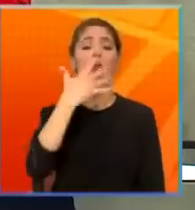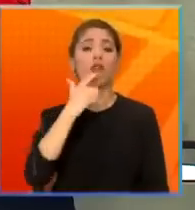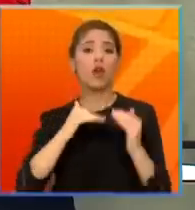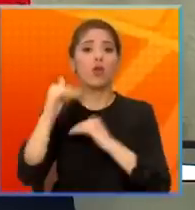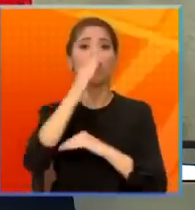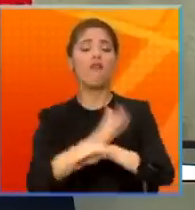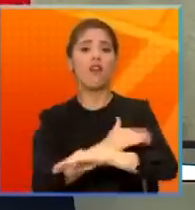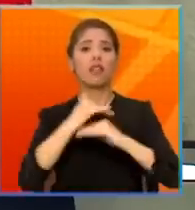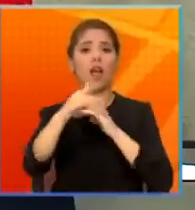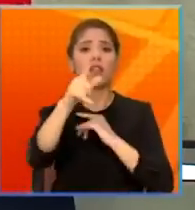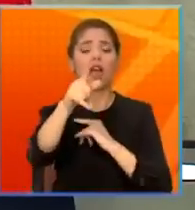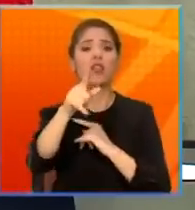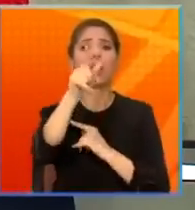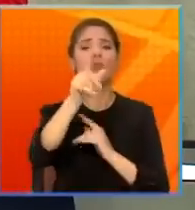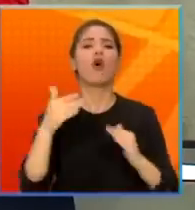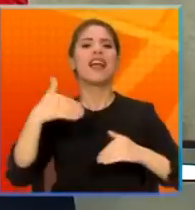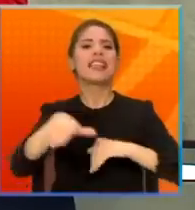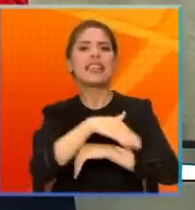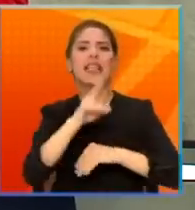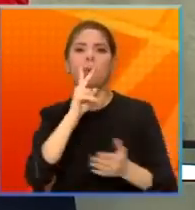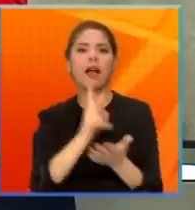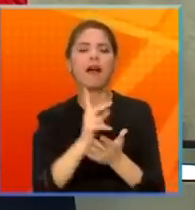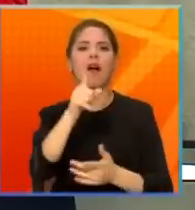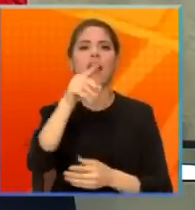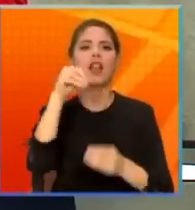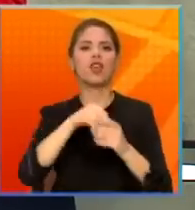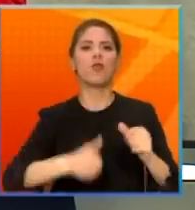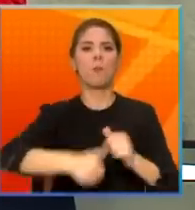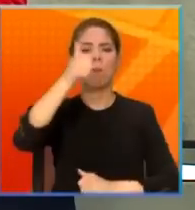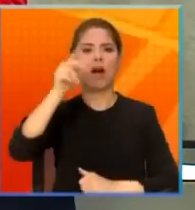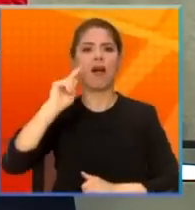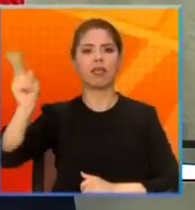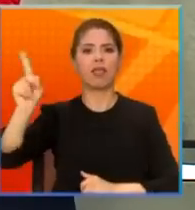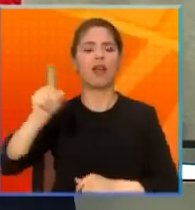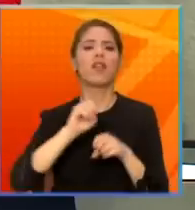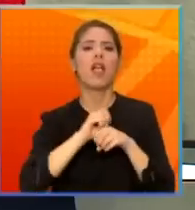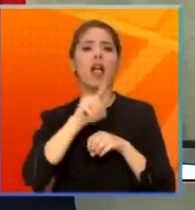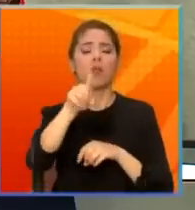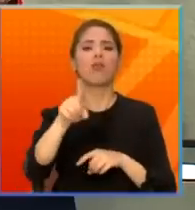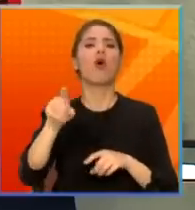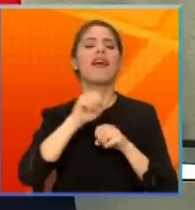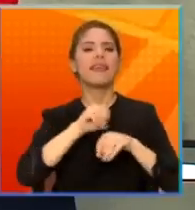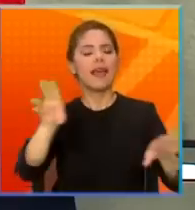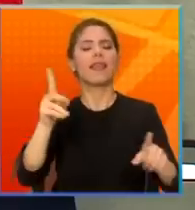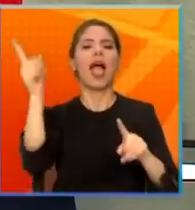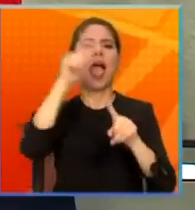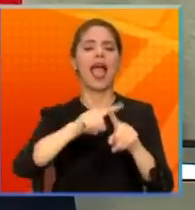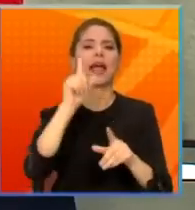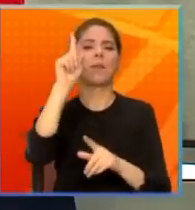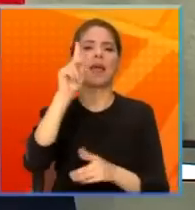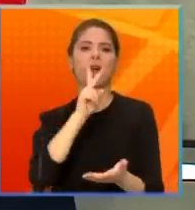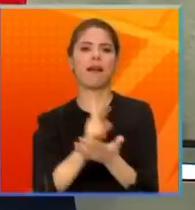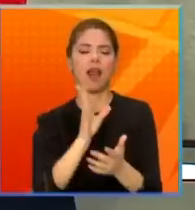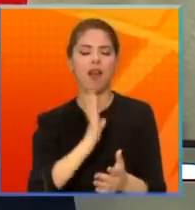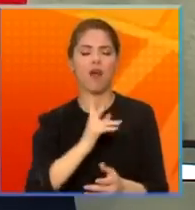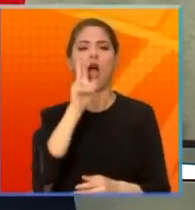65 yaşın üstündeki vatandaşlara yönelik sınırlama kararına yine İçişleri Bakanlığı tarafından yayımlanan bir ek genelgeyle açıklık getirildi bugün